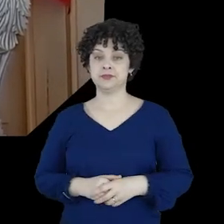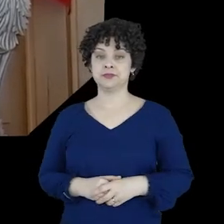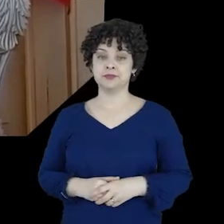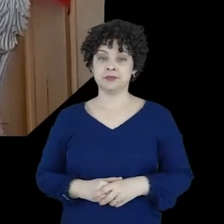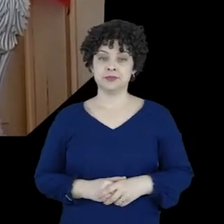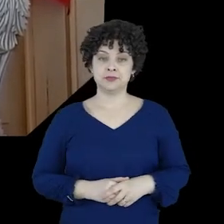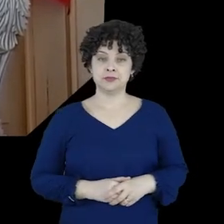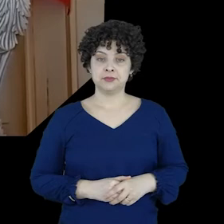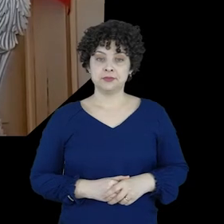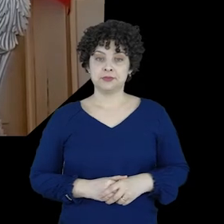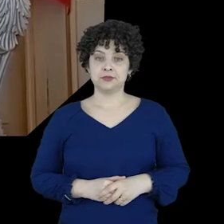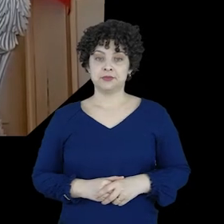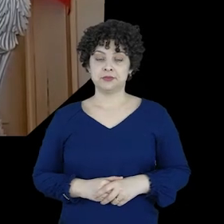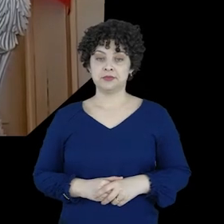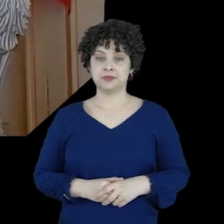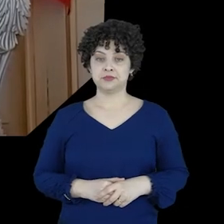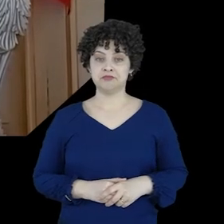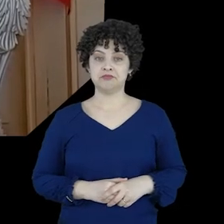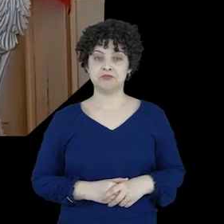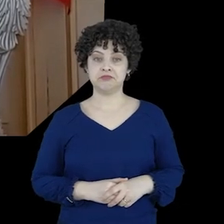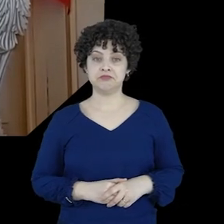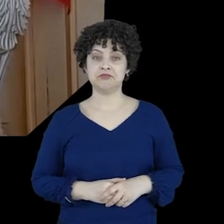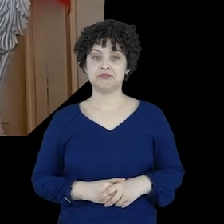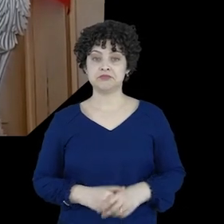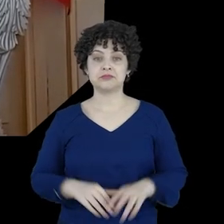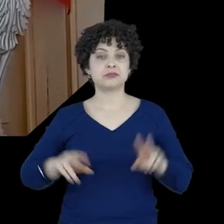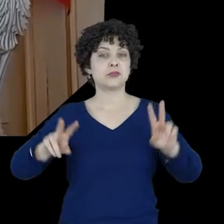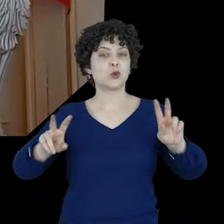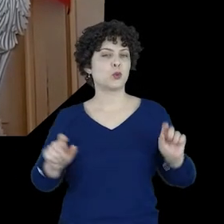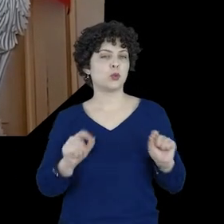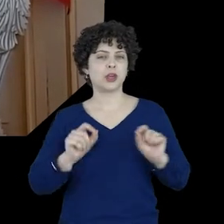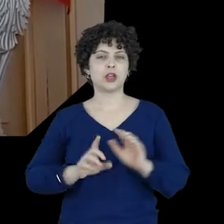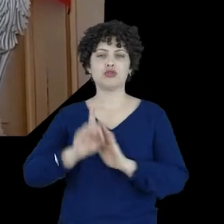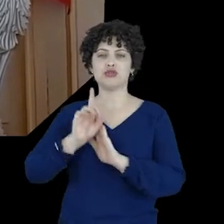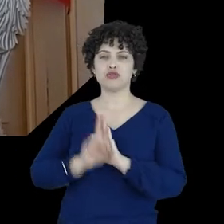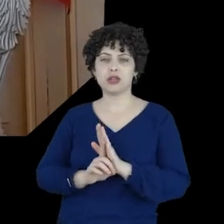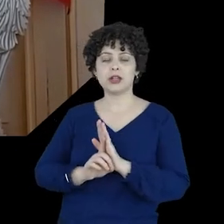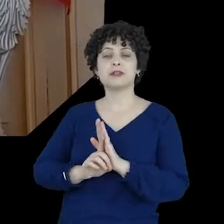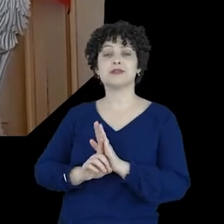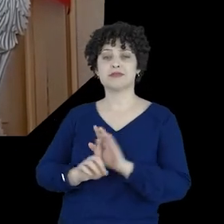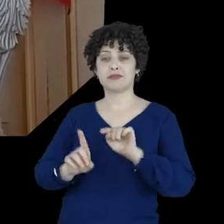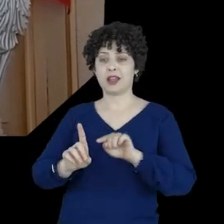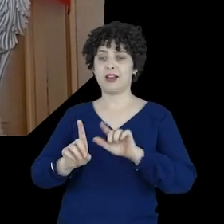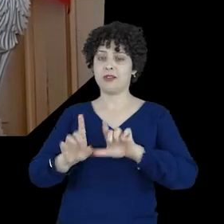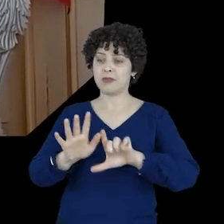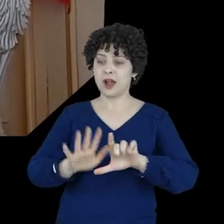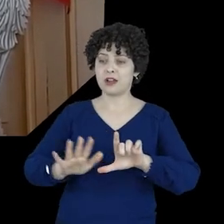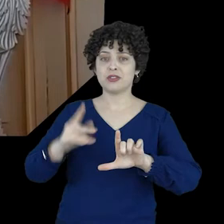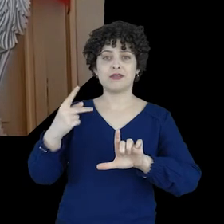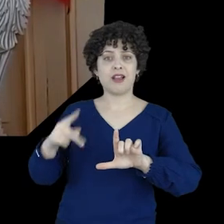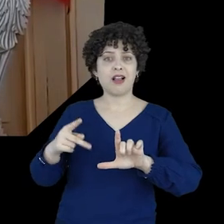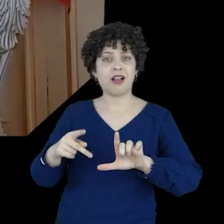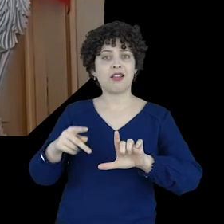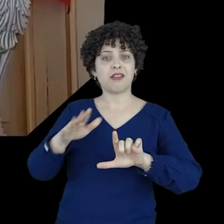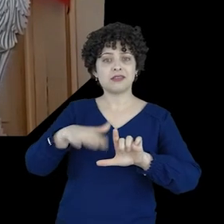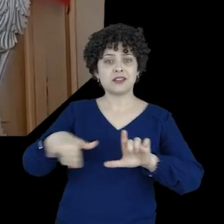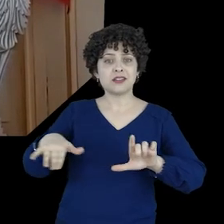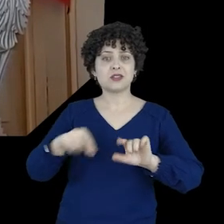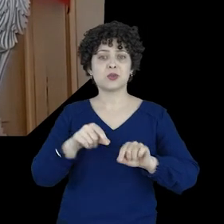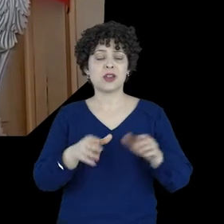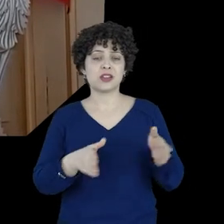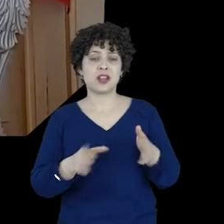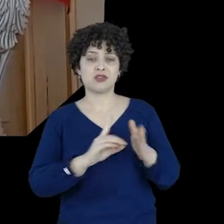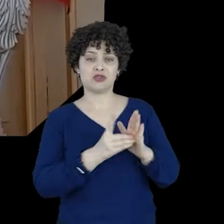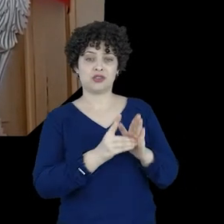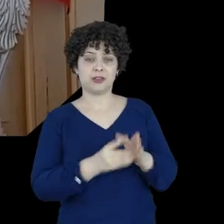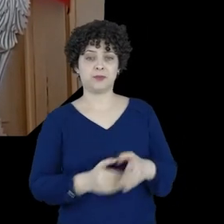pays s'emparent de ces questions. C'est la question du droit à l'image des enfants à l'ère numérique.